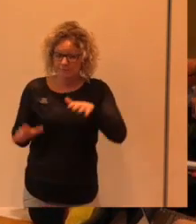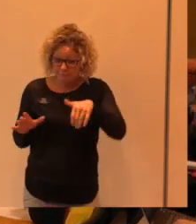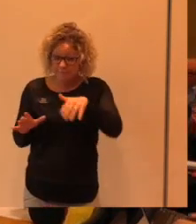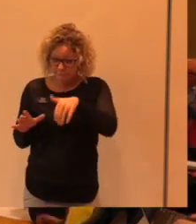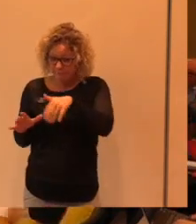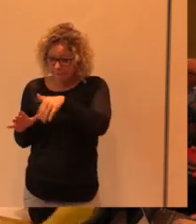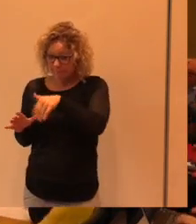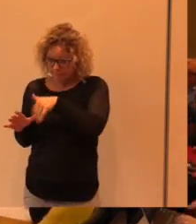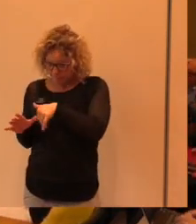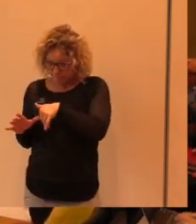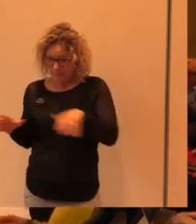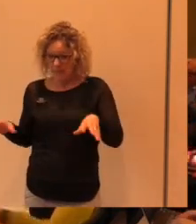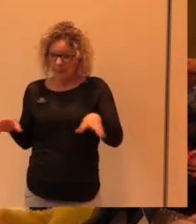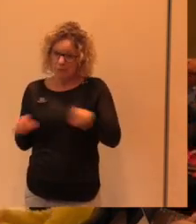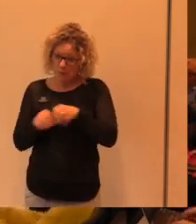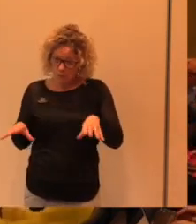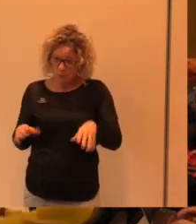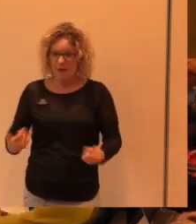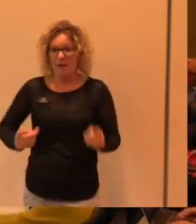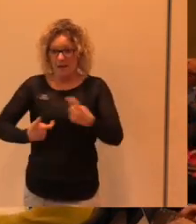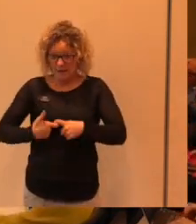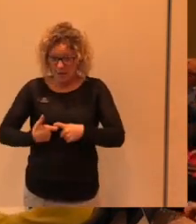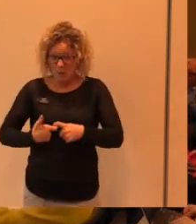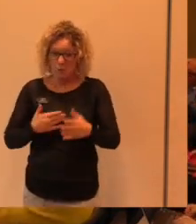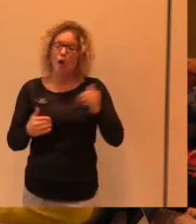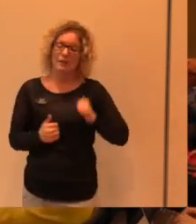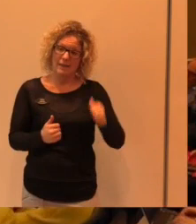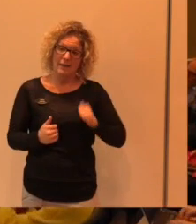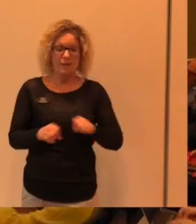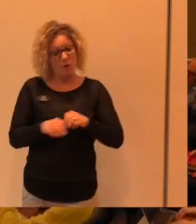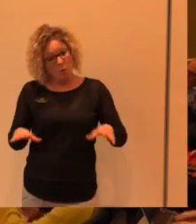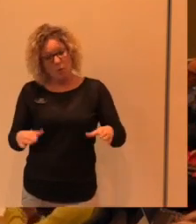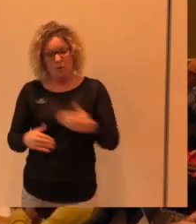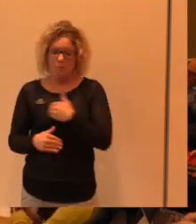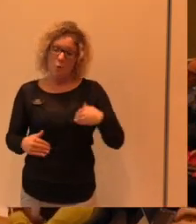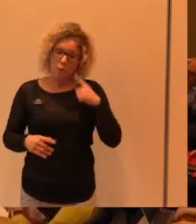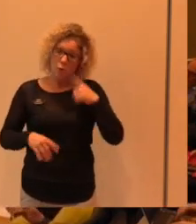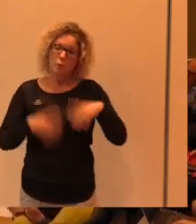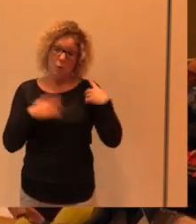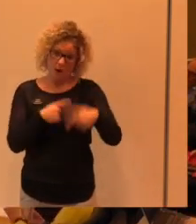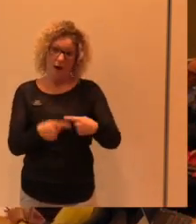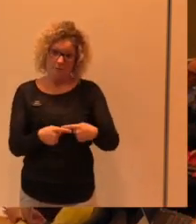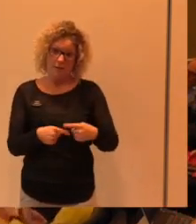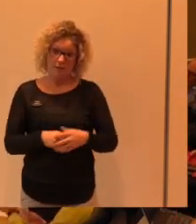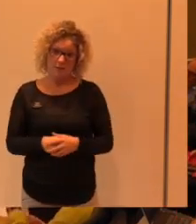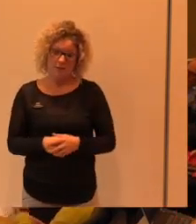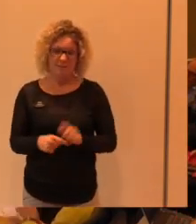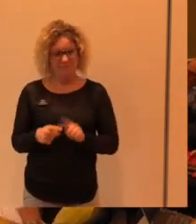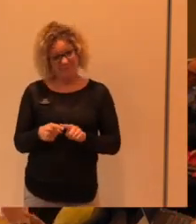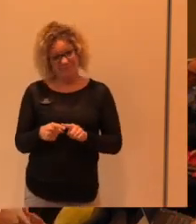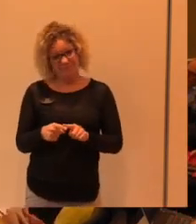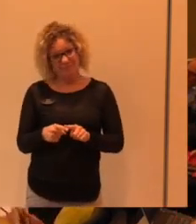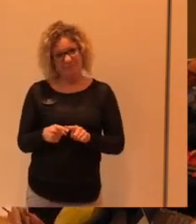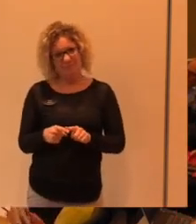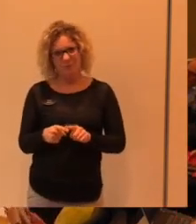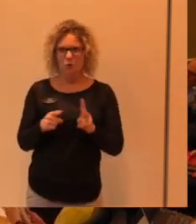och tillgängliggör och länkar ihop kulturarv. Eller information om kulturarv kan man säga. Men det är egentligen mer